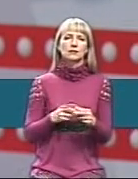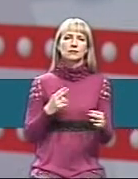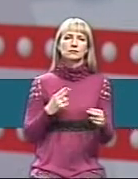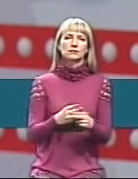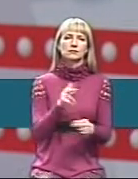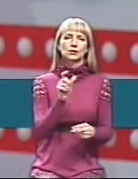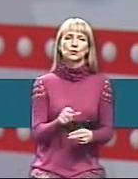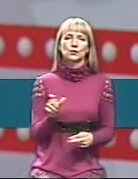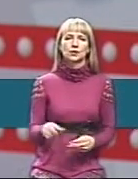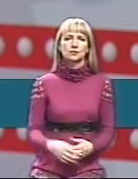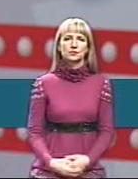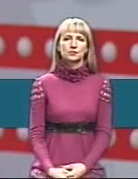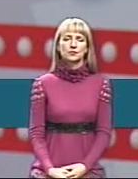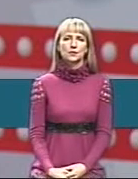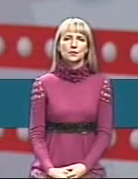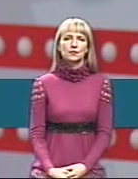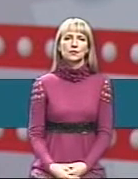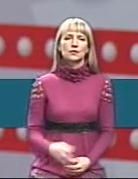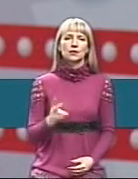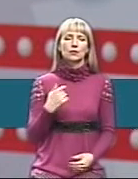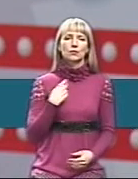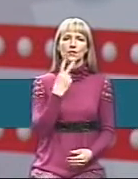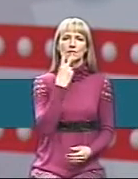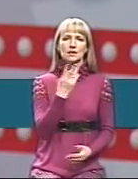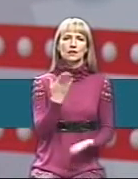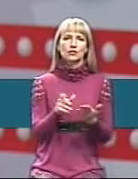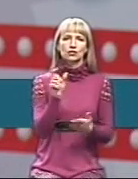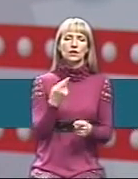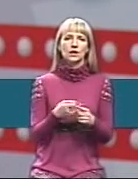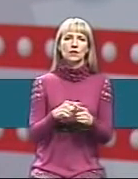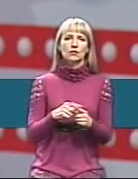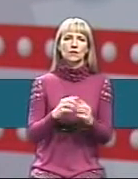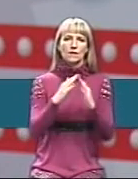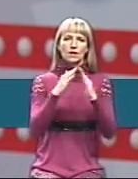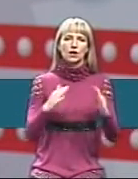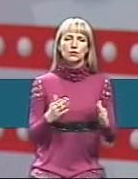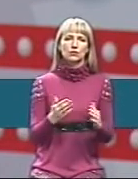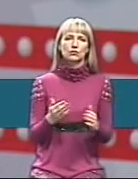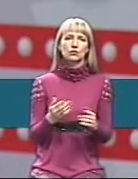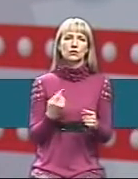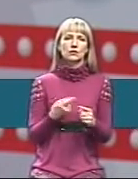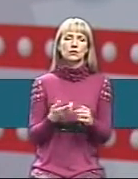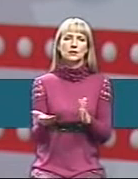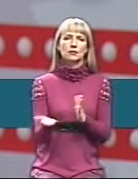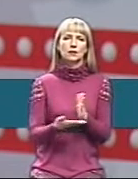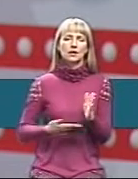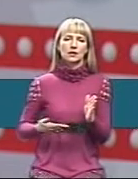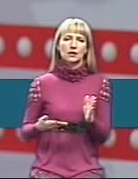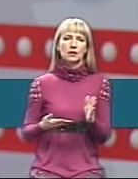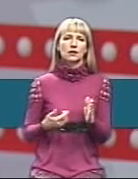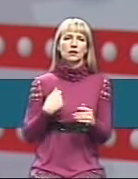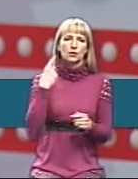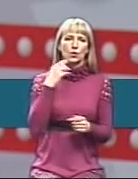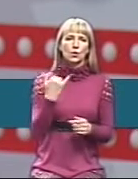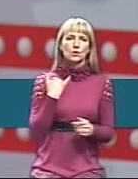людей... Ну, мне, на мой взгляд, если человек эту верхушку, обработанную этой смесью, спилил, я думаю,